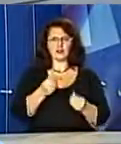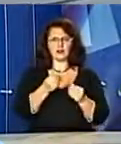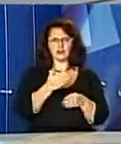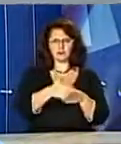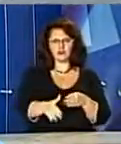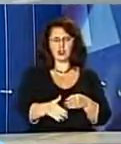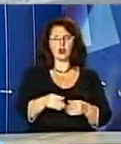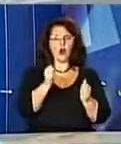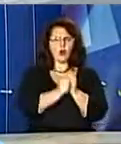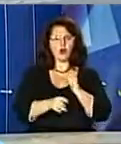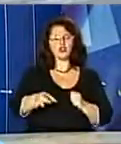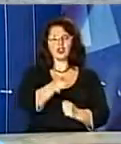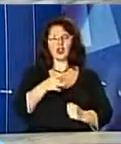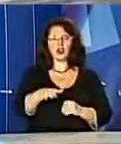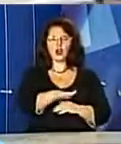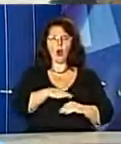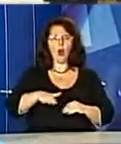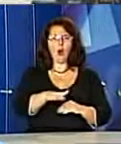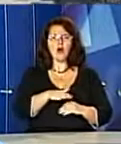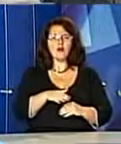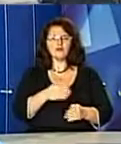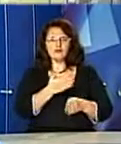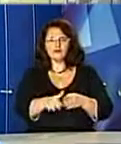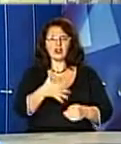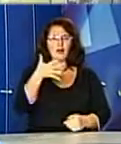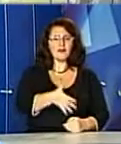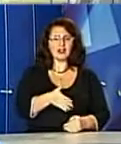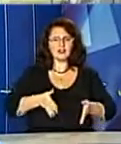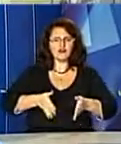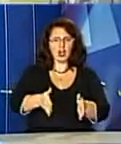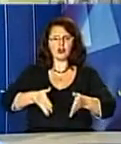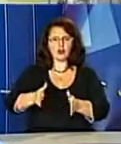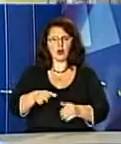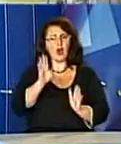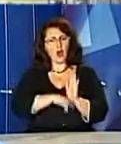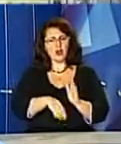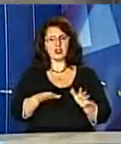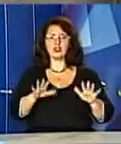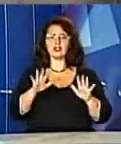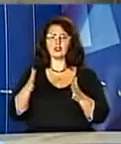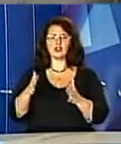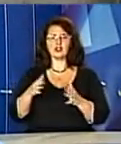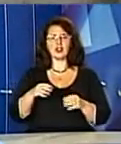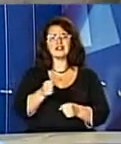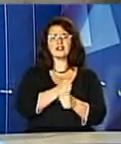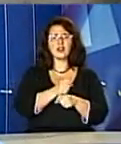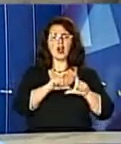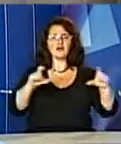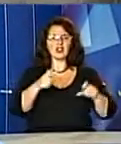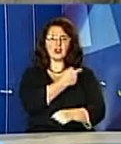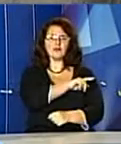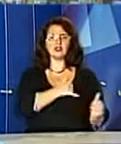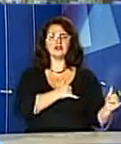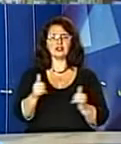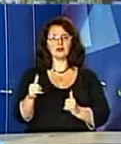ради кожен район області отримав по 5 мільйонів гривень саме на комунальні дороги. Гірша ситуація із комунальними аптеками та медичним